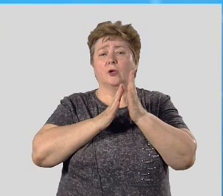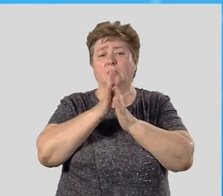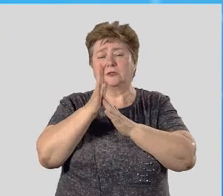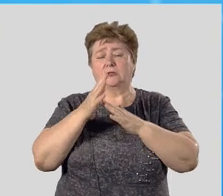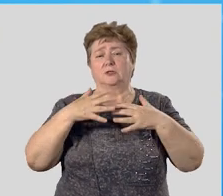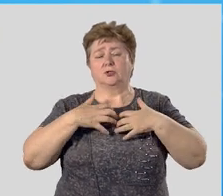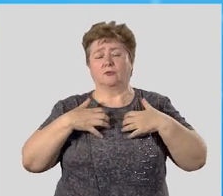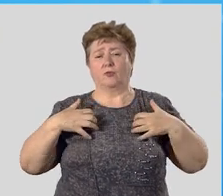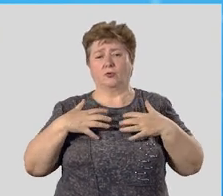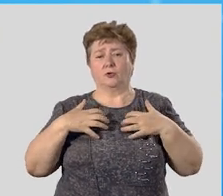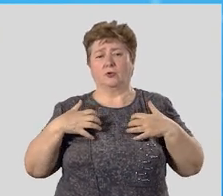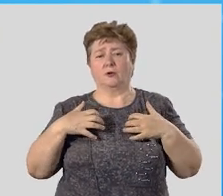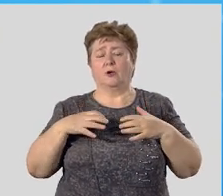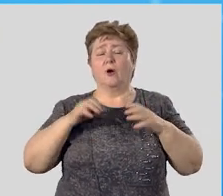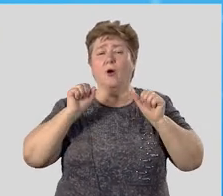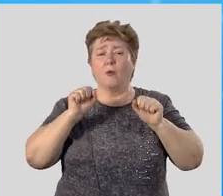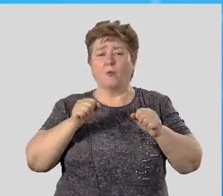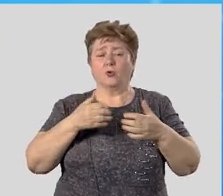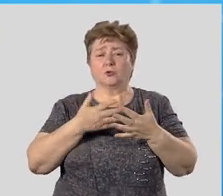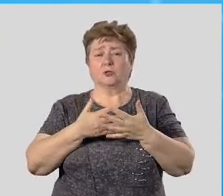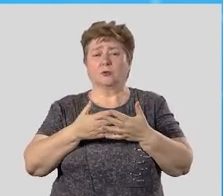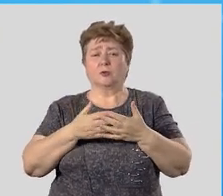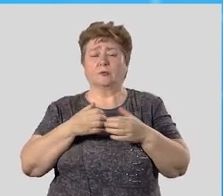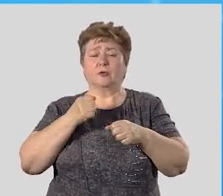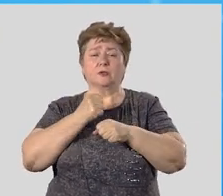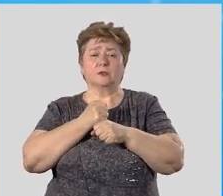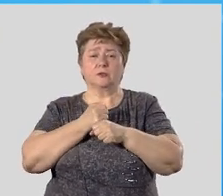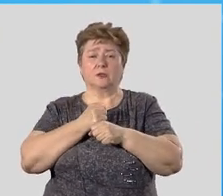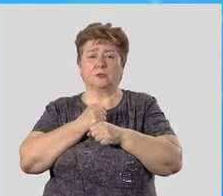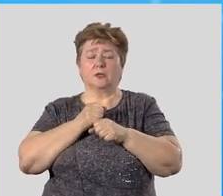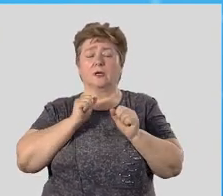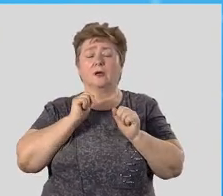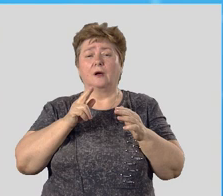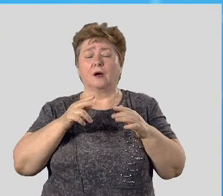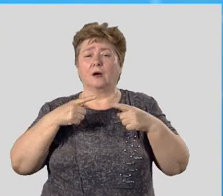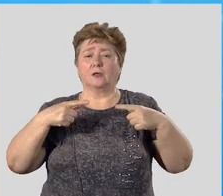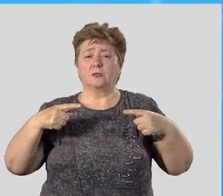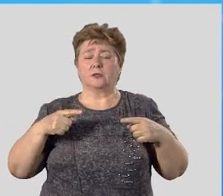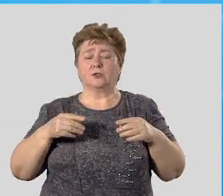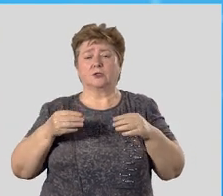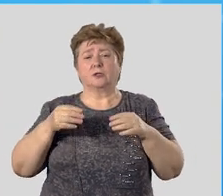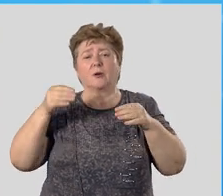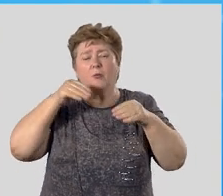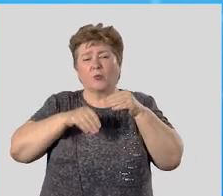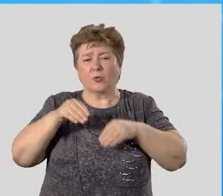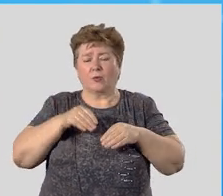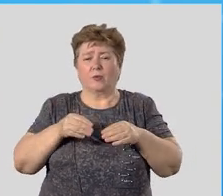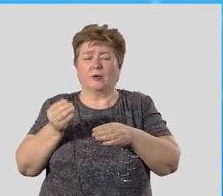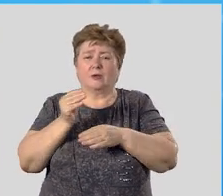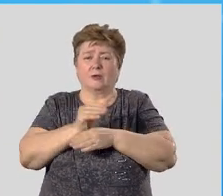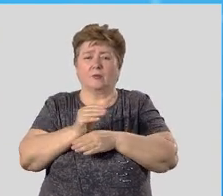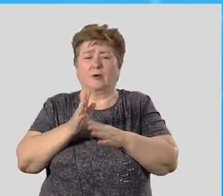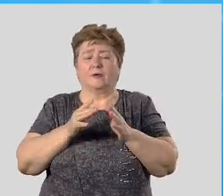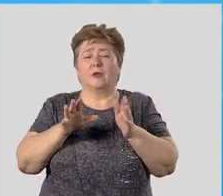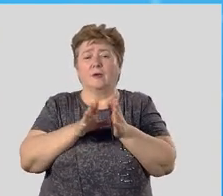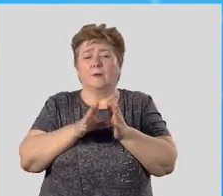растения, животных. Можно, например, установить, как различные удобрения влияют на